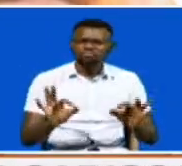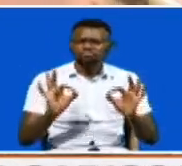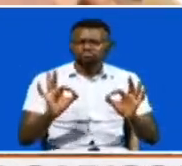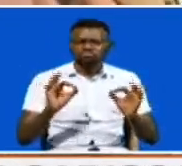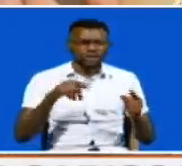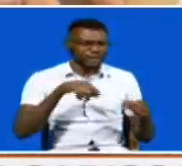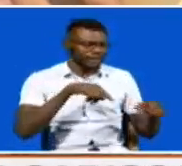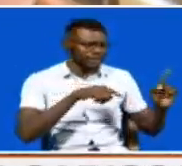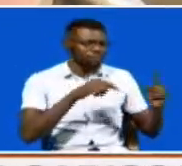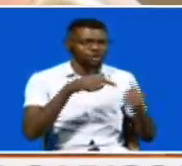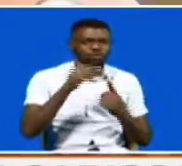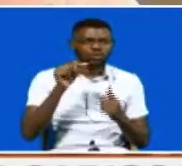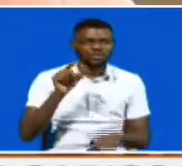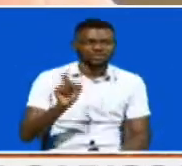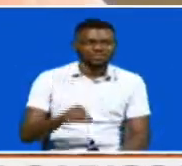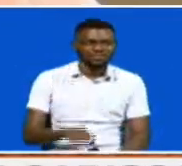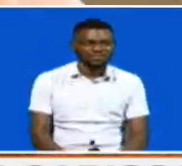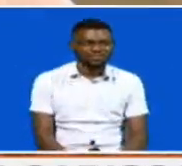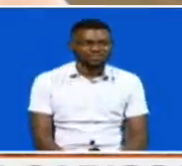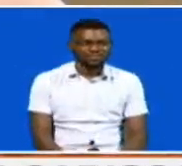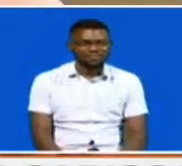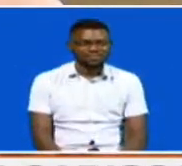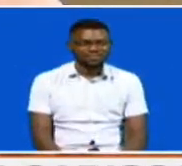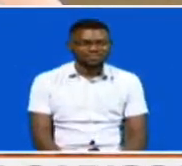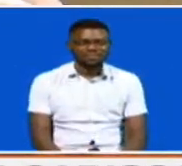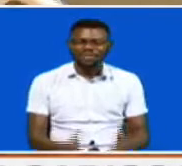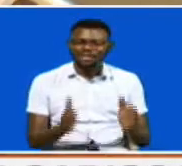lake. Fine, Bashara,